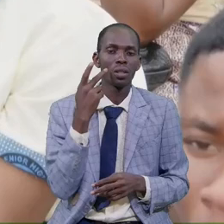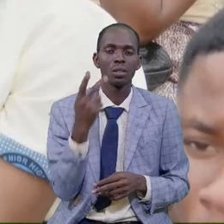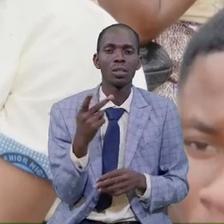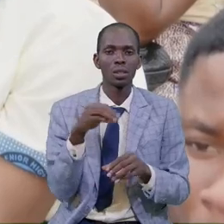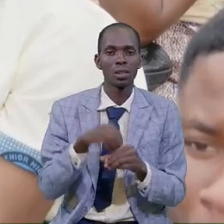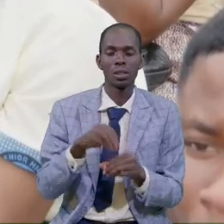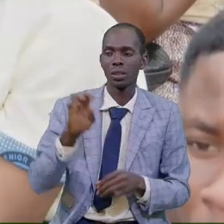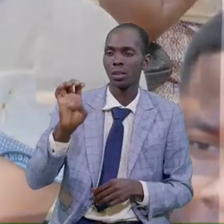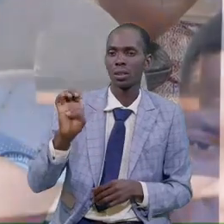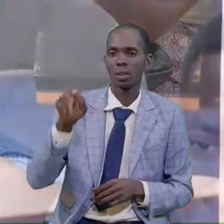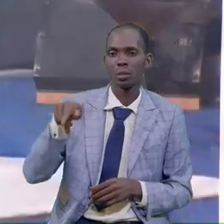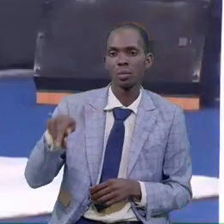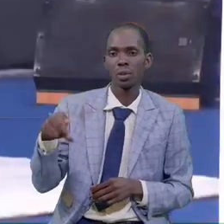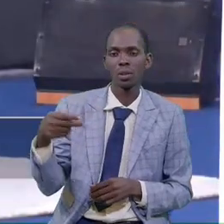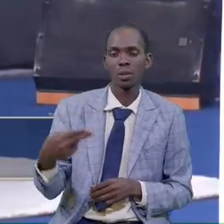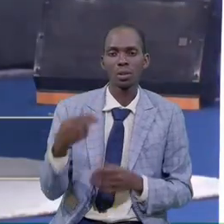Éphésiens chapitre 2,